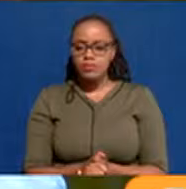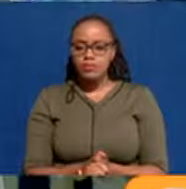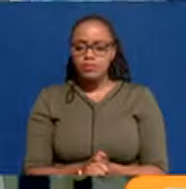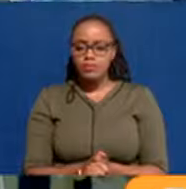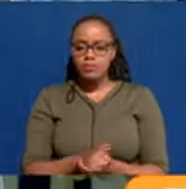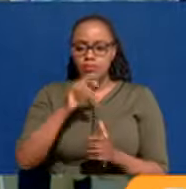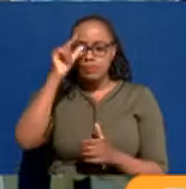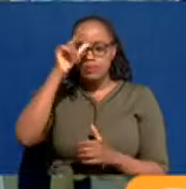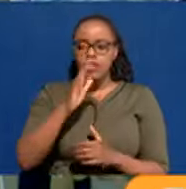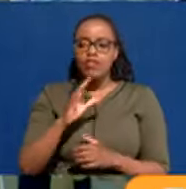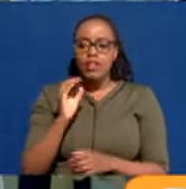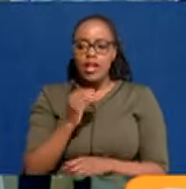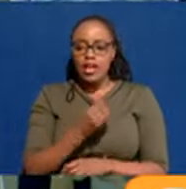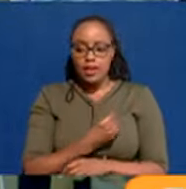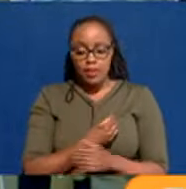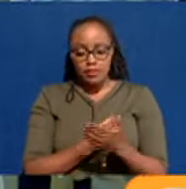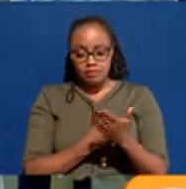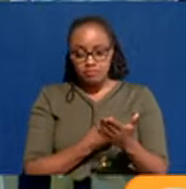Governor wetu.